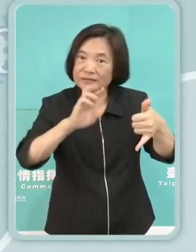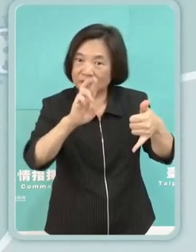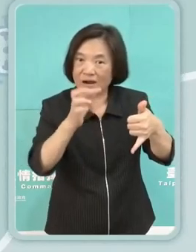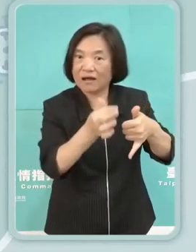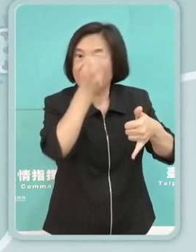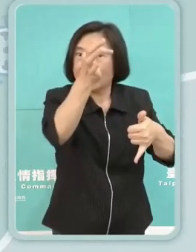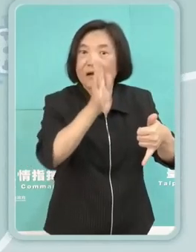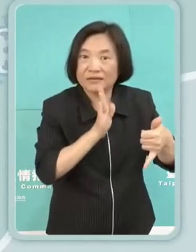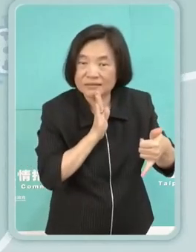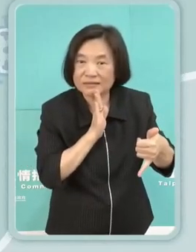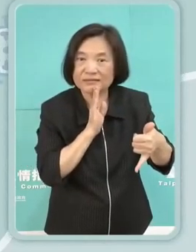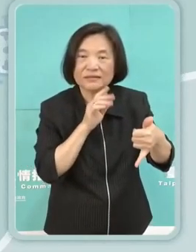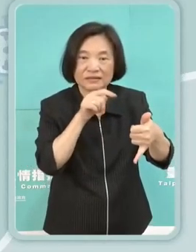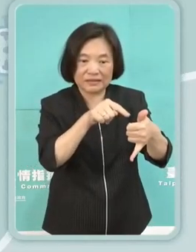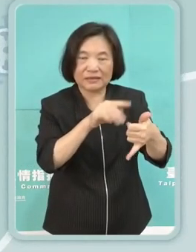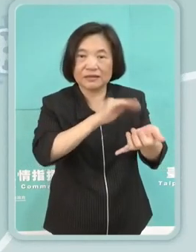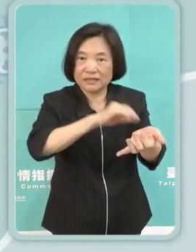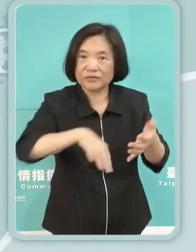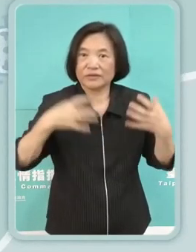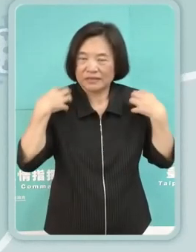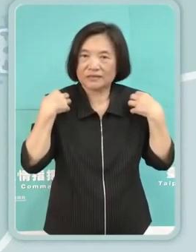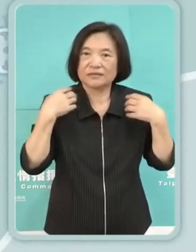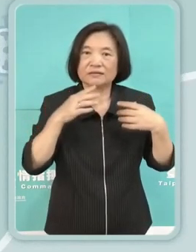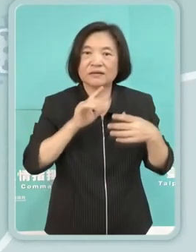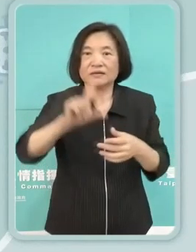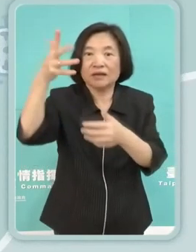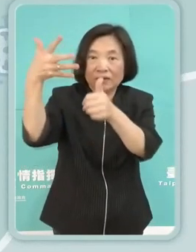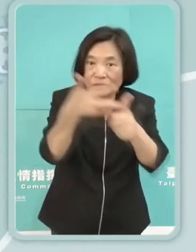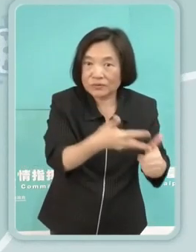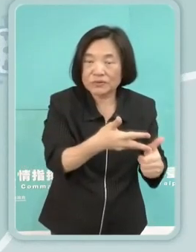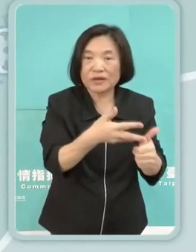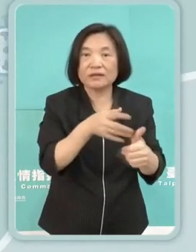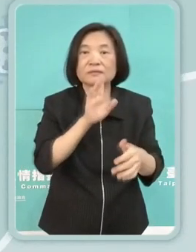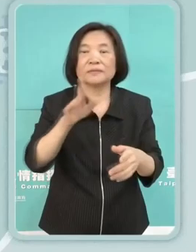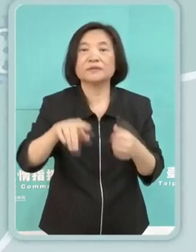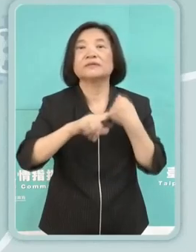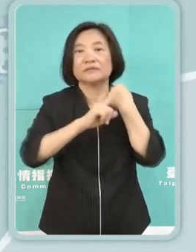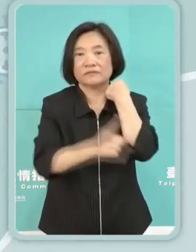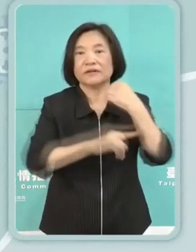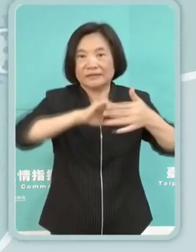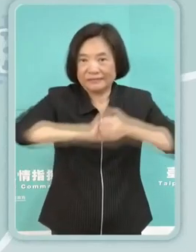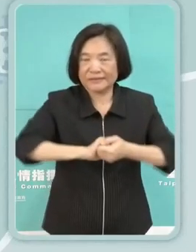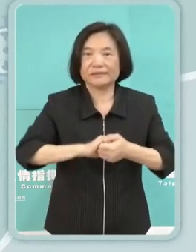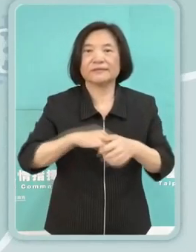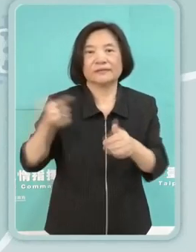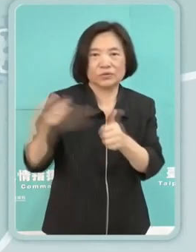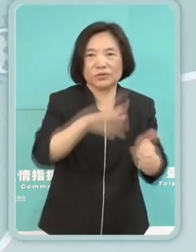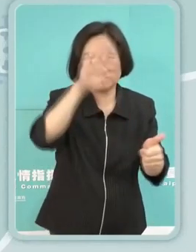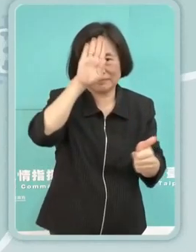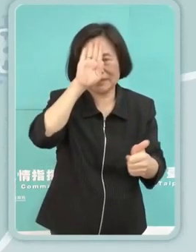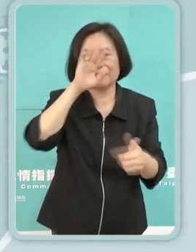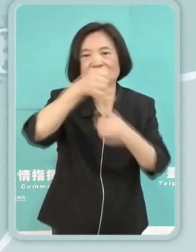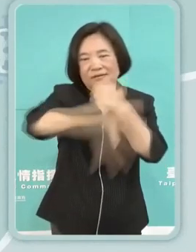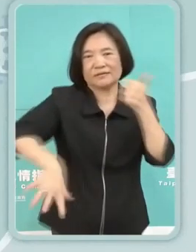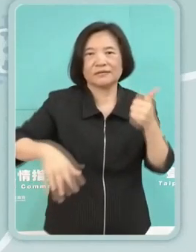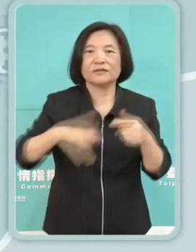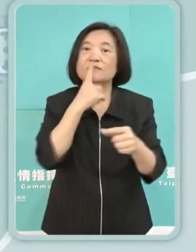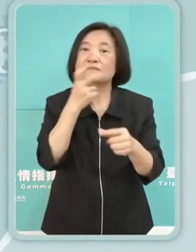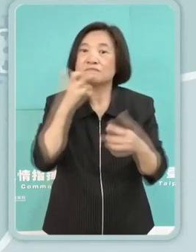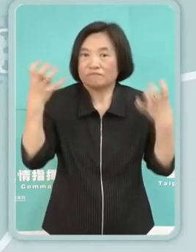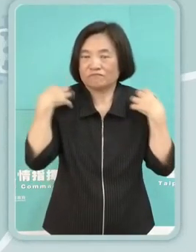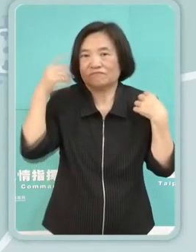性，基本上是由医院一定要上传法传系统，法定传染病系统，也就是中央机关署所管制的法